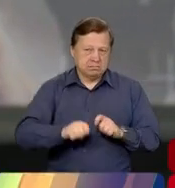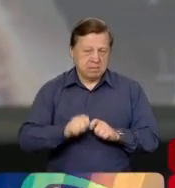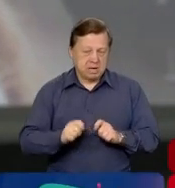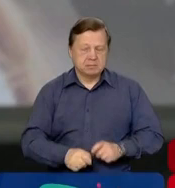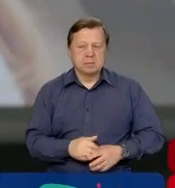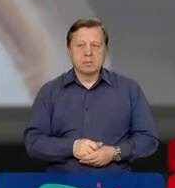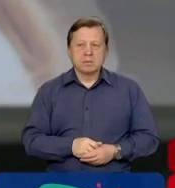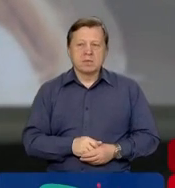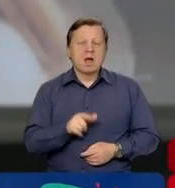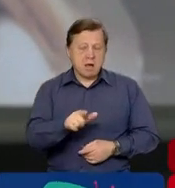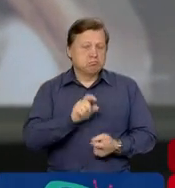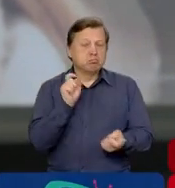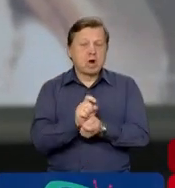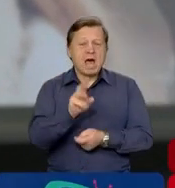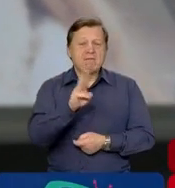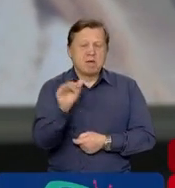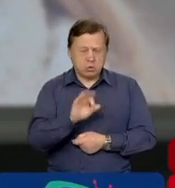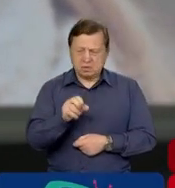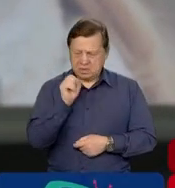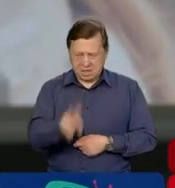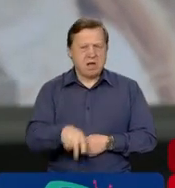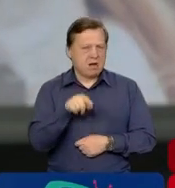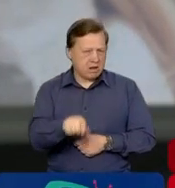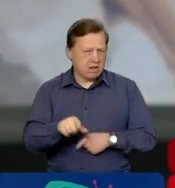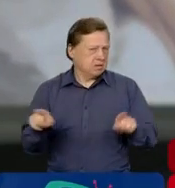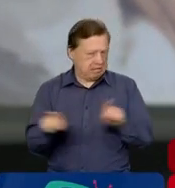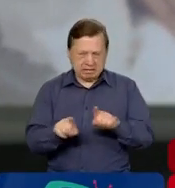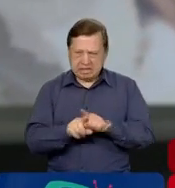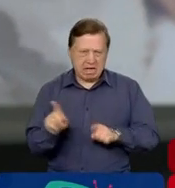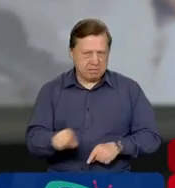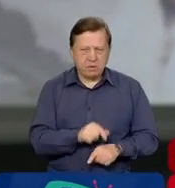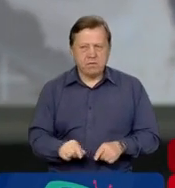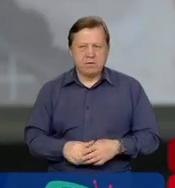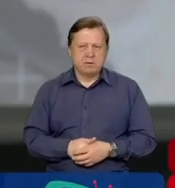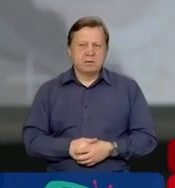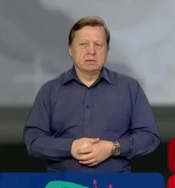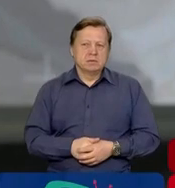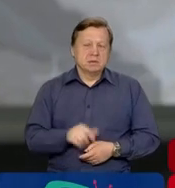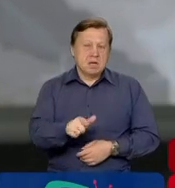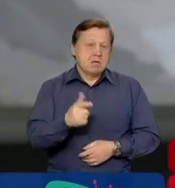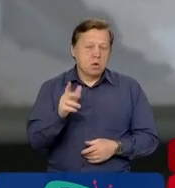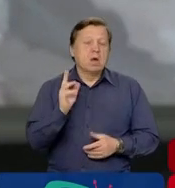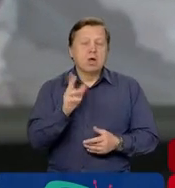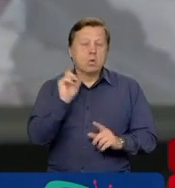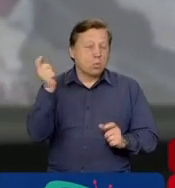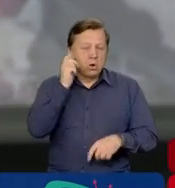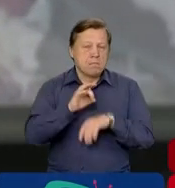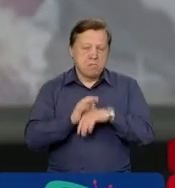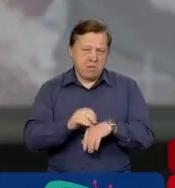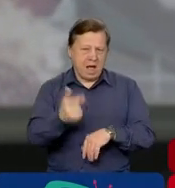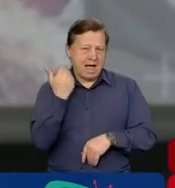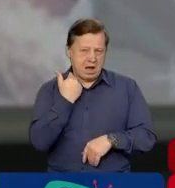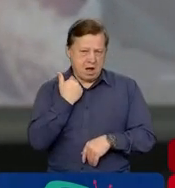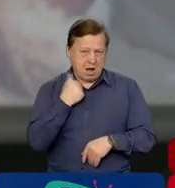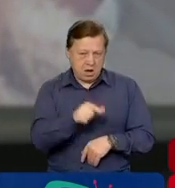też wirusobójczy środek, więc no można przyjąć w tej chwili, jeżeli ten alkohol jest na nim napisane, na